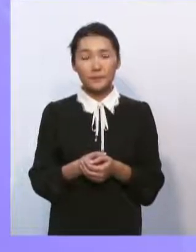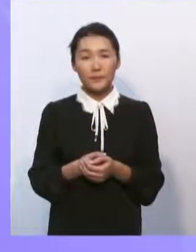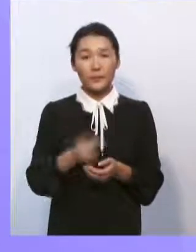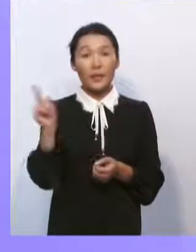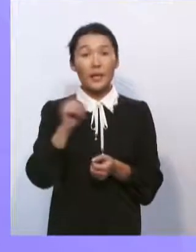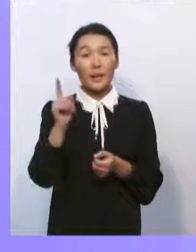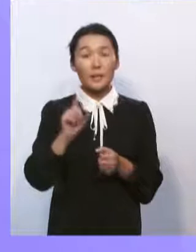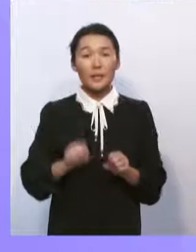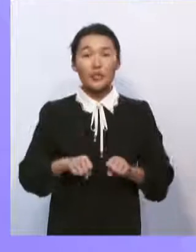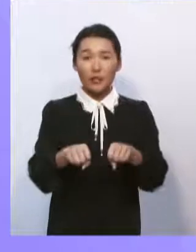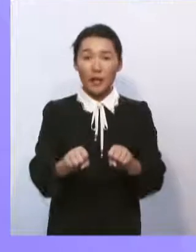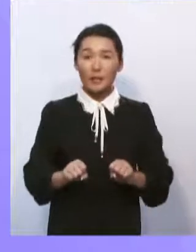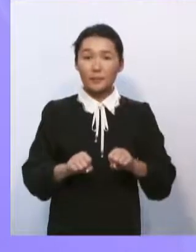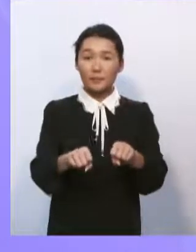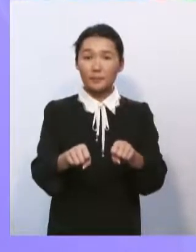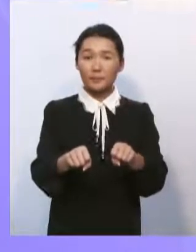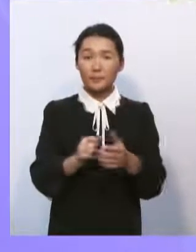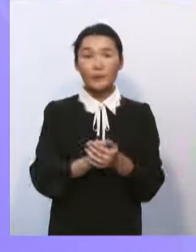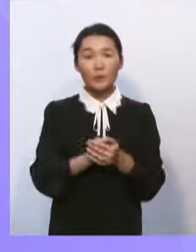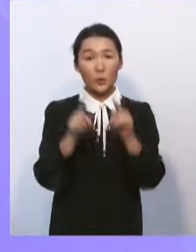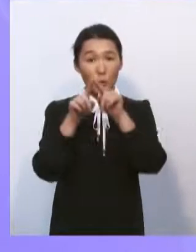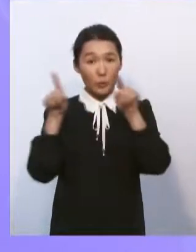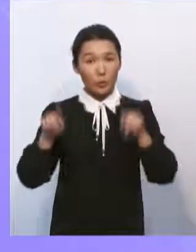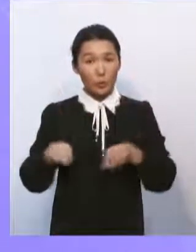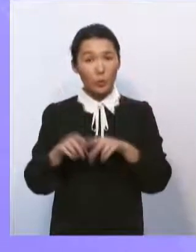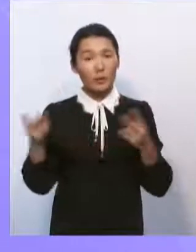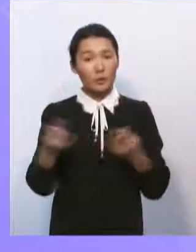Эмнени жайып, төрт бурчтуу кылып, кесүү керек?